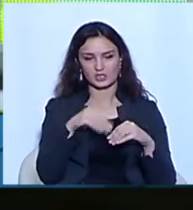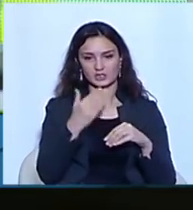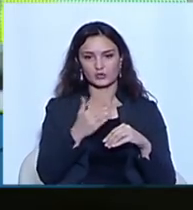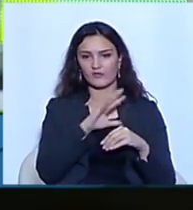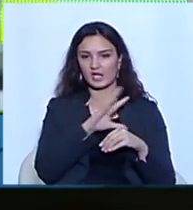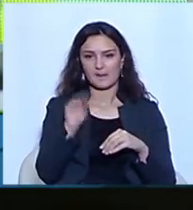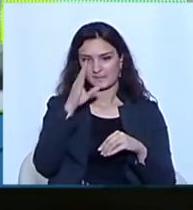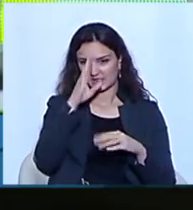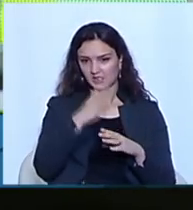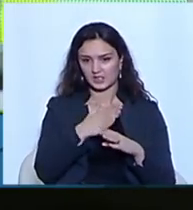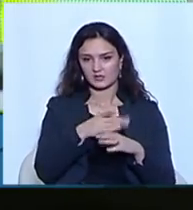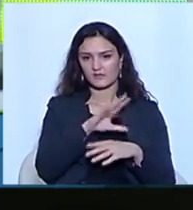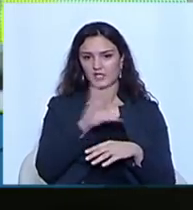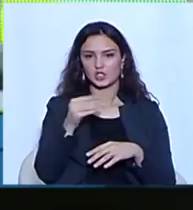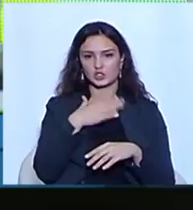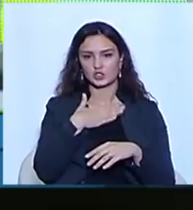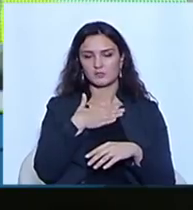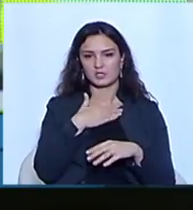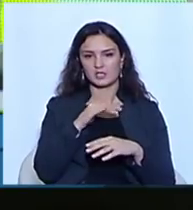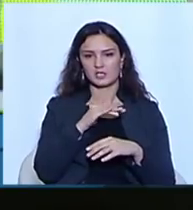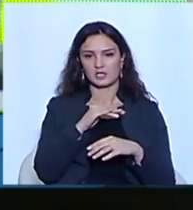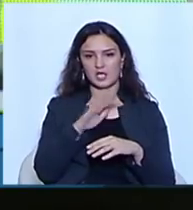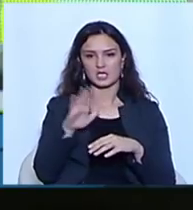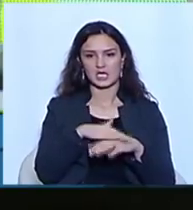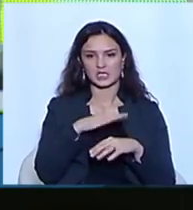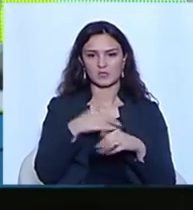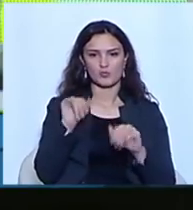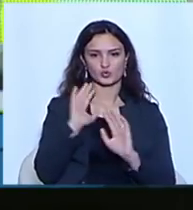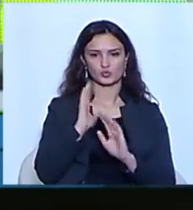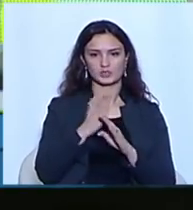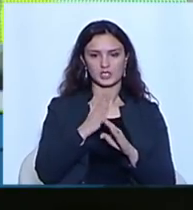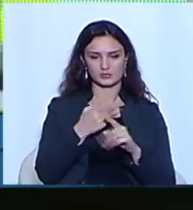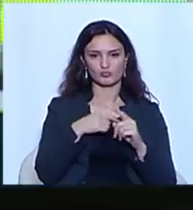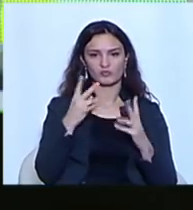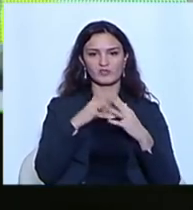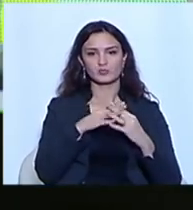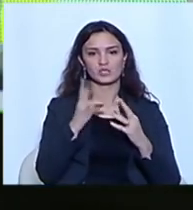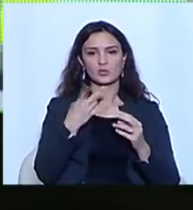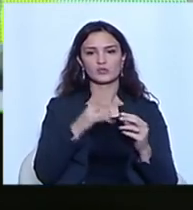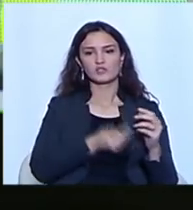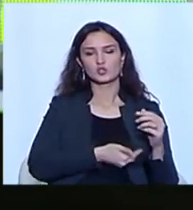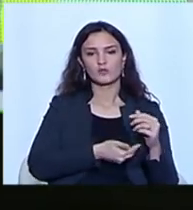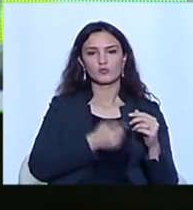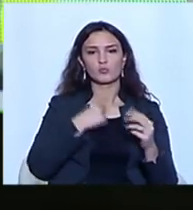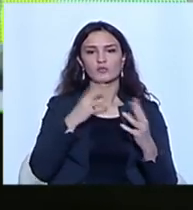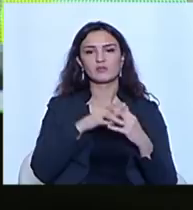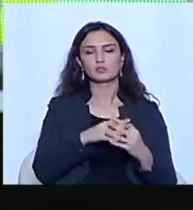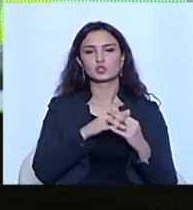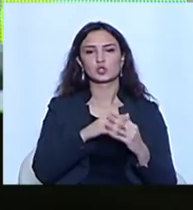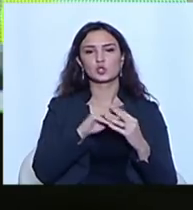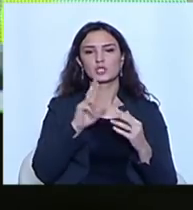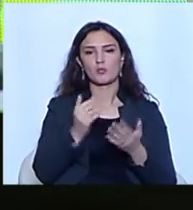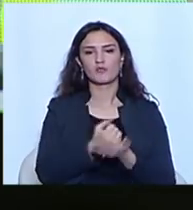რომ ყველა მტერია და ყველა ჩემი არაკეთილმოსურნეა და მე უნდა ვიბრძოლო, კი არ უნდა ვიცხოვრო, მე უნდა ვიბრძოლო